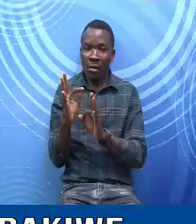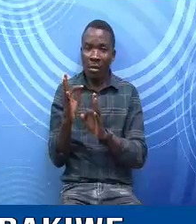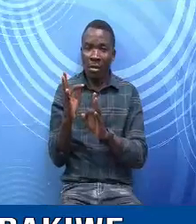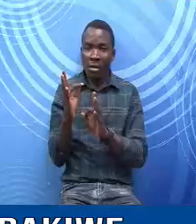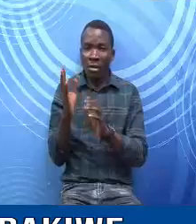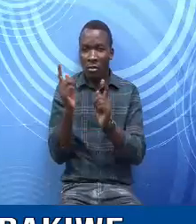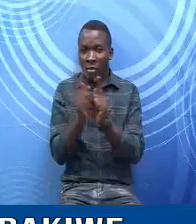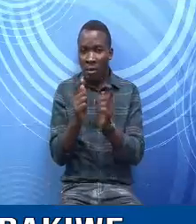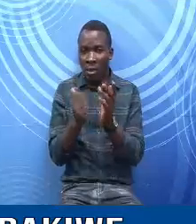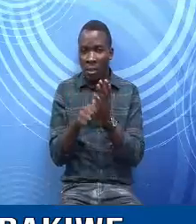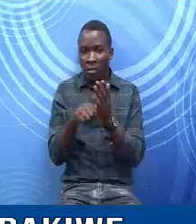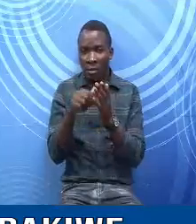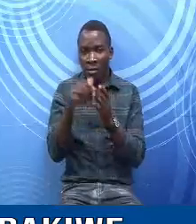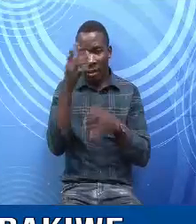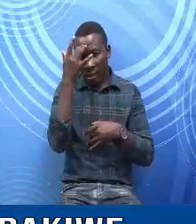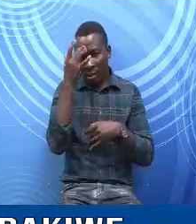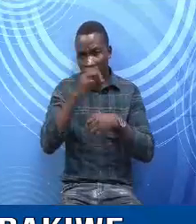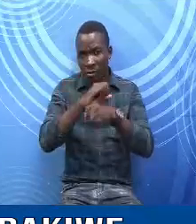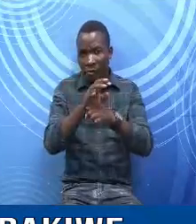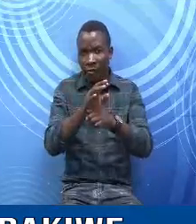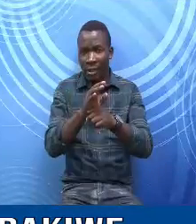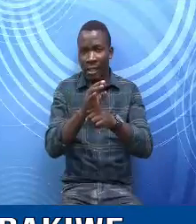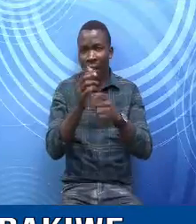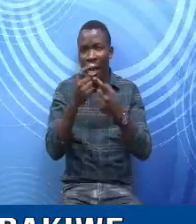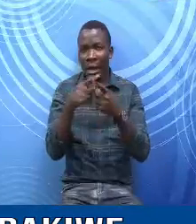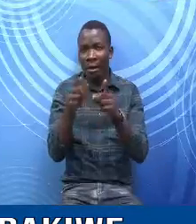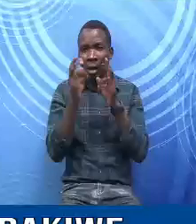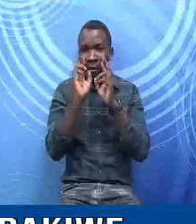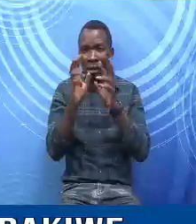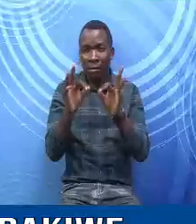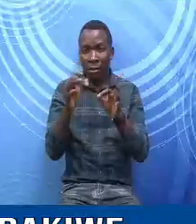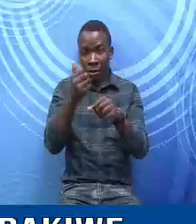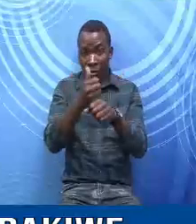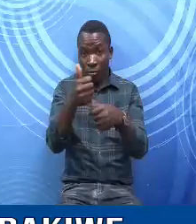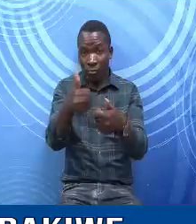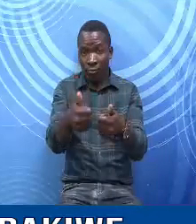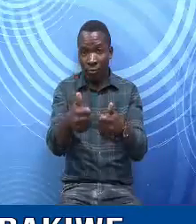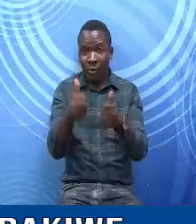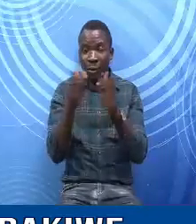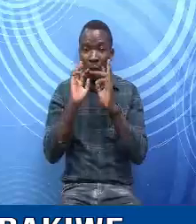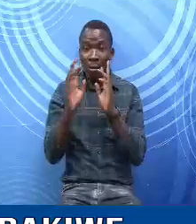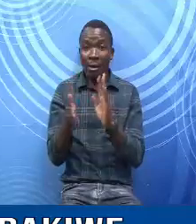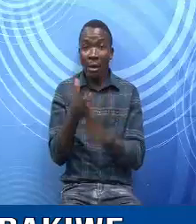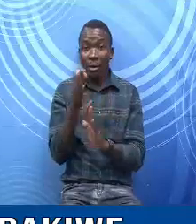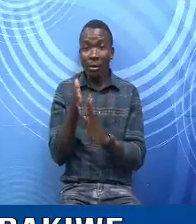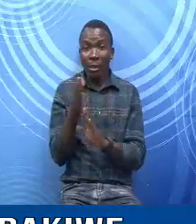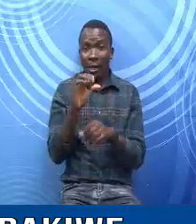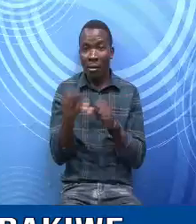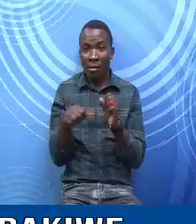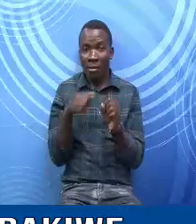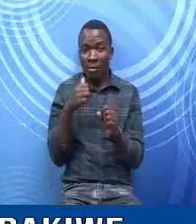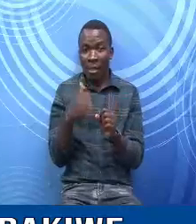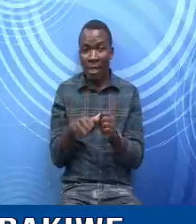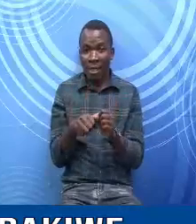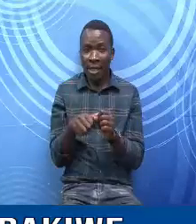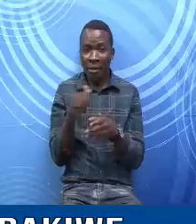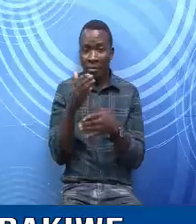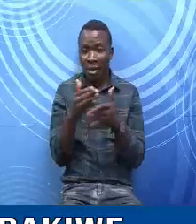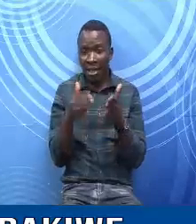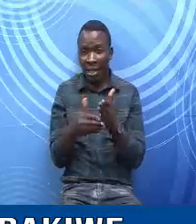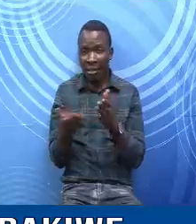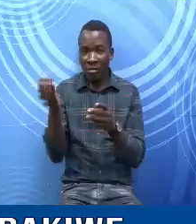cya coronavirus ariko urabona ko biri kugenda neza bari kwihuta ku bijyanye na terasoma ndetse no